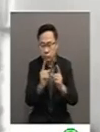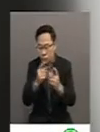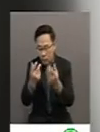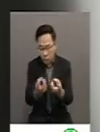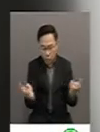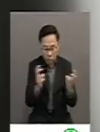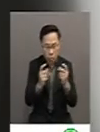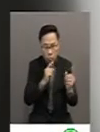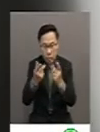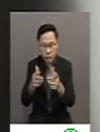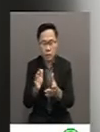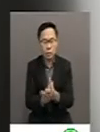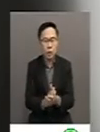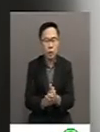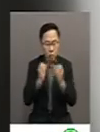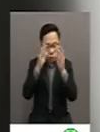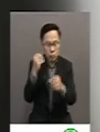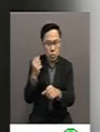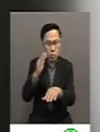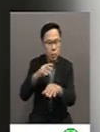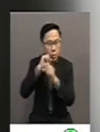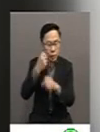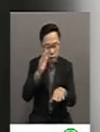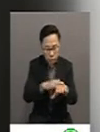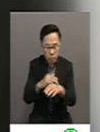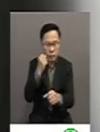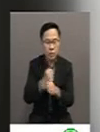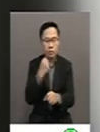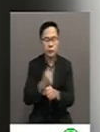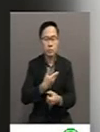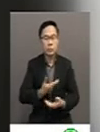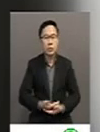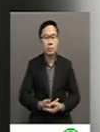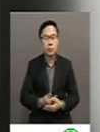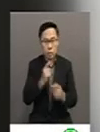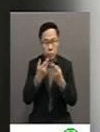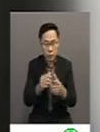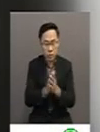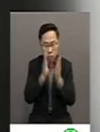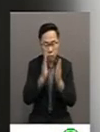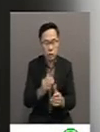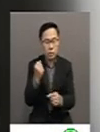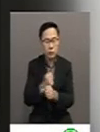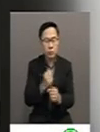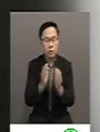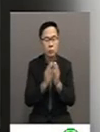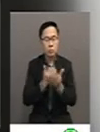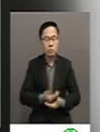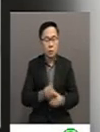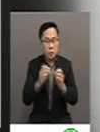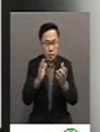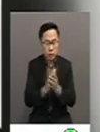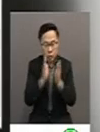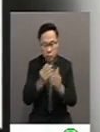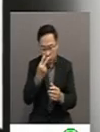เขาก็เล่าให้ฟังนะครับว่าครูชวนไปปฏิบัติธรรมทำให้เขาจากที่ไม่เคยสนใจธรรมะก็หันมาสนใจมากขึ้นแต่คนที่เคยไปแล้